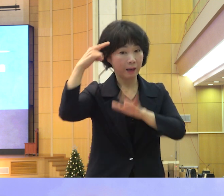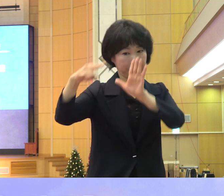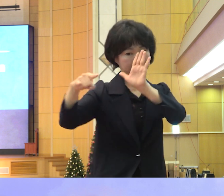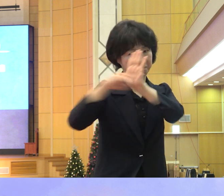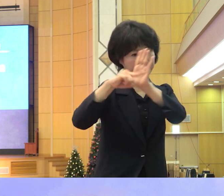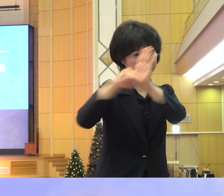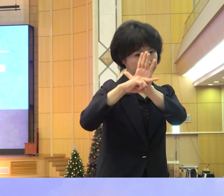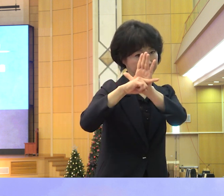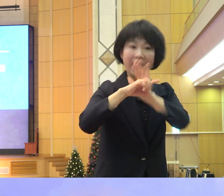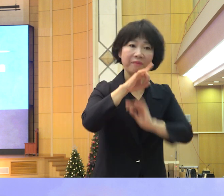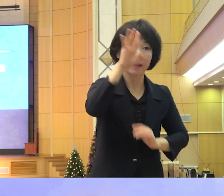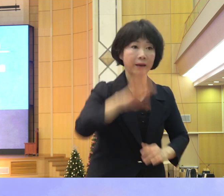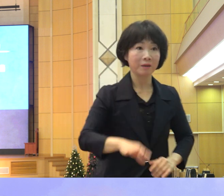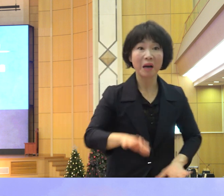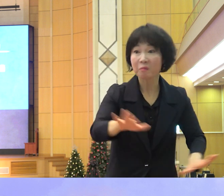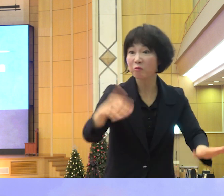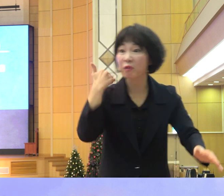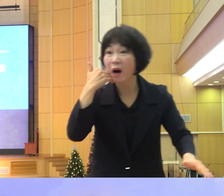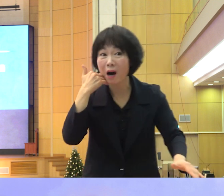과거를 자꾸만 끄집어내요.